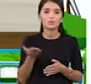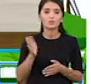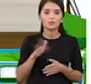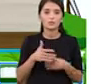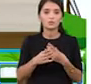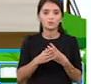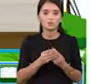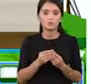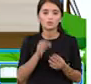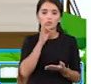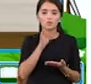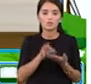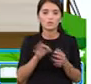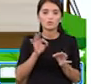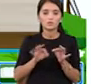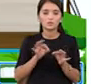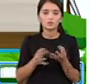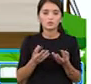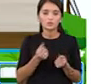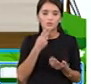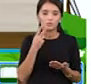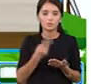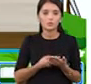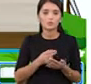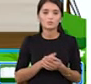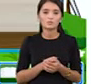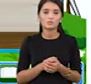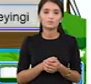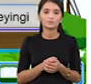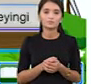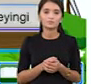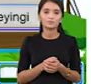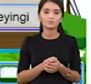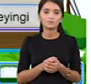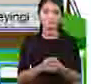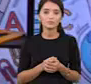Keling, unday bo'lsa, bu javobni ham tekshirib ko'ramiz.